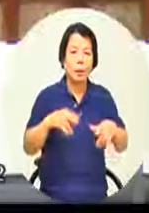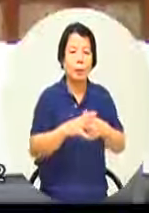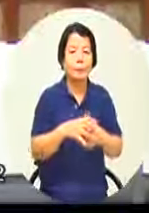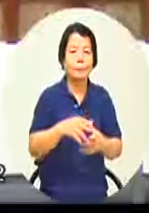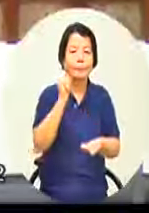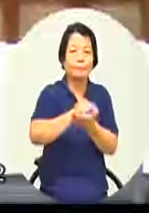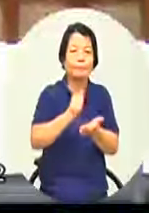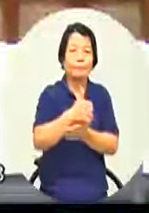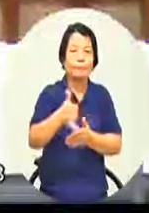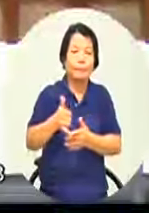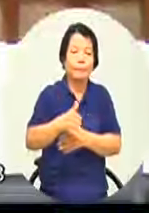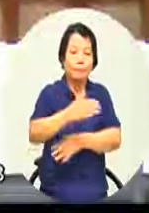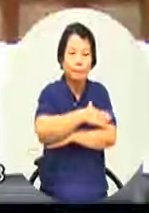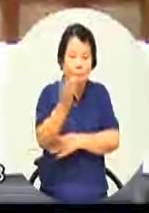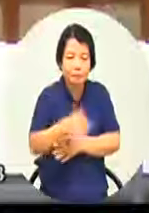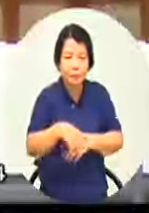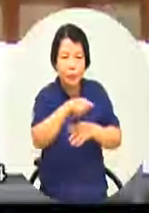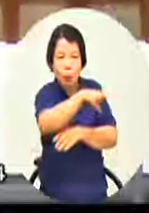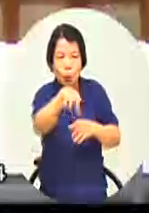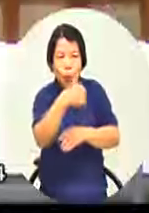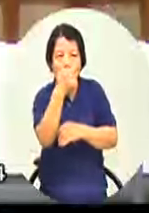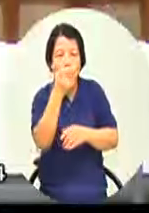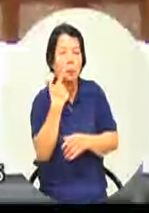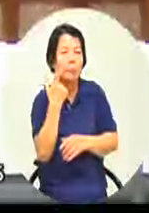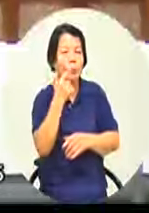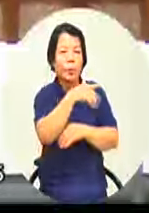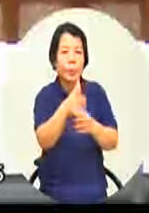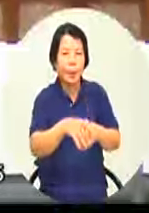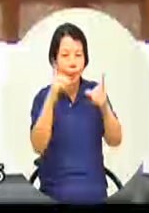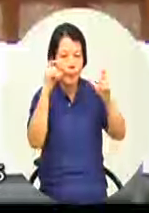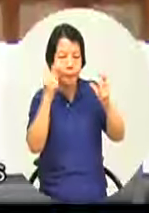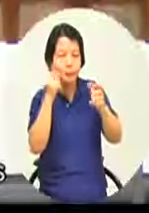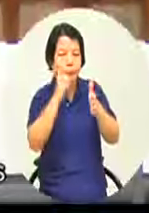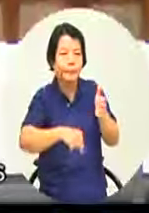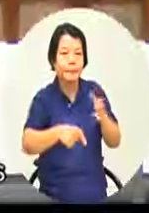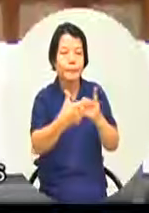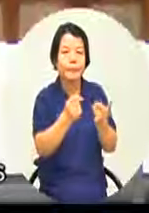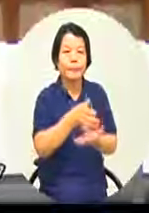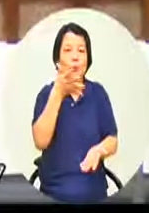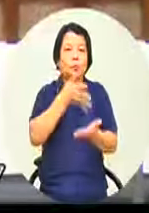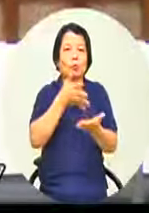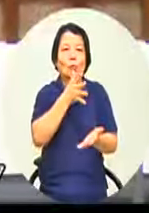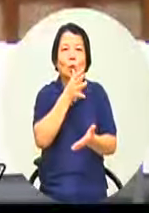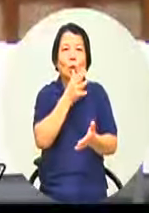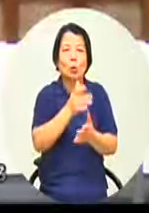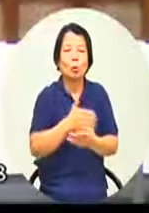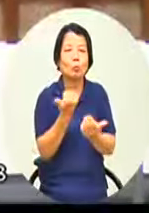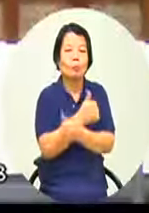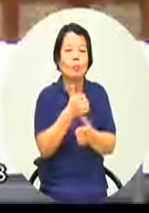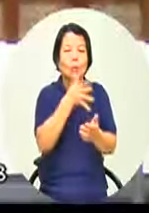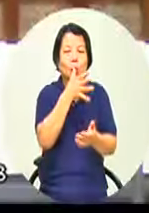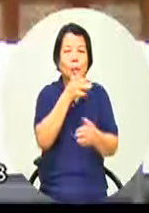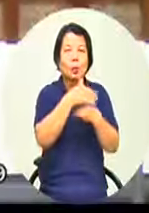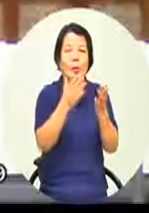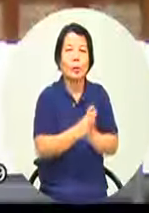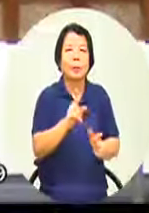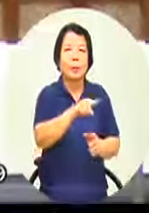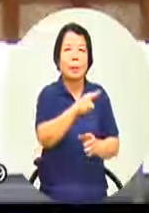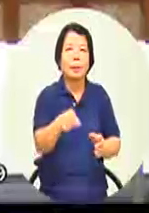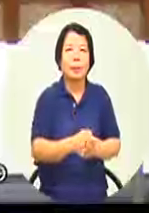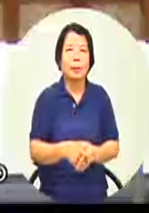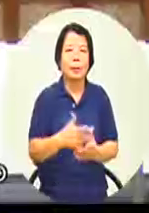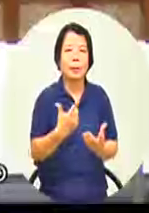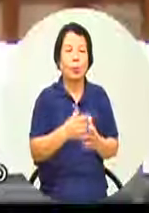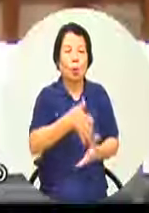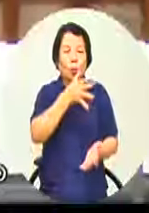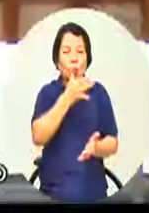便，哎，大家拍起来，菜也摆在这里，你们的发言人又比传统菜市场里面的摊商还会